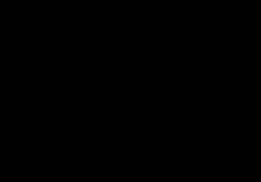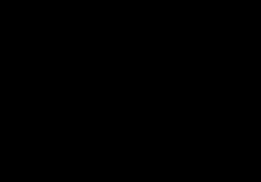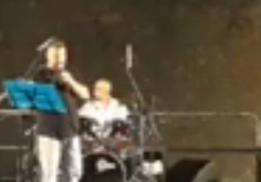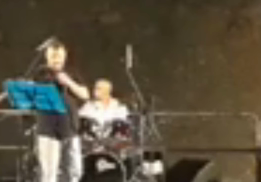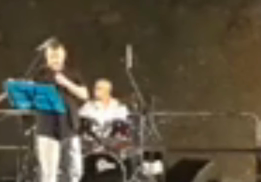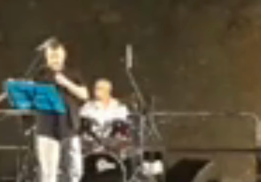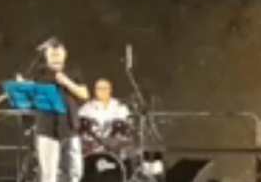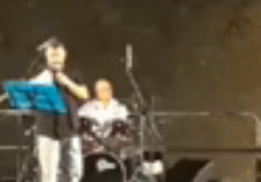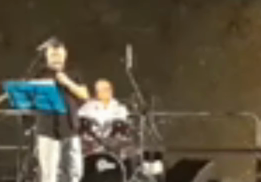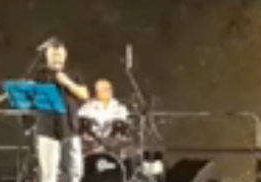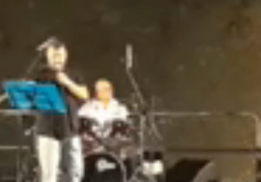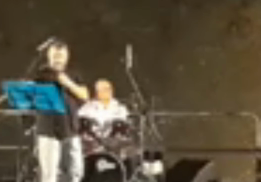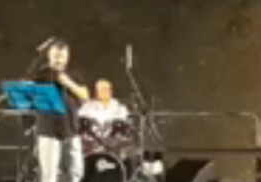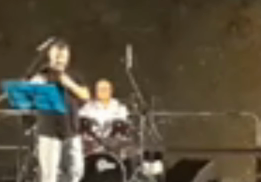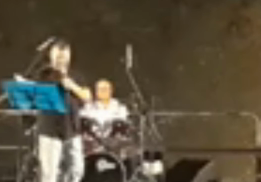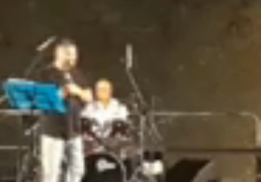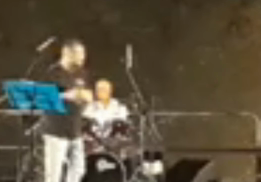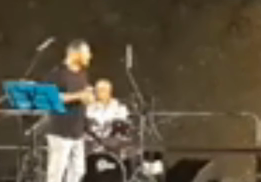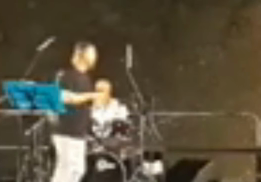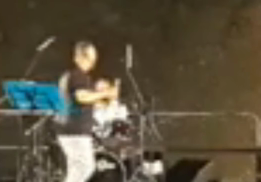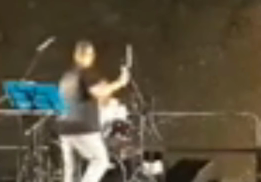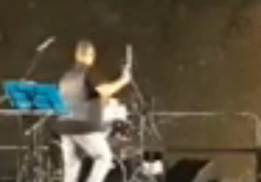Stiamo ripetendo gli effetti.